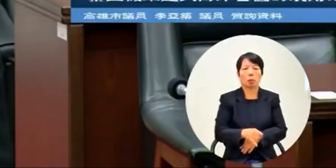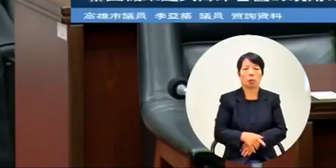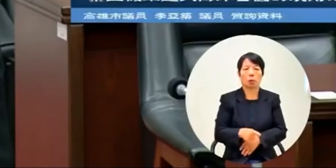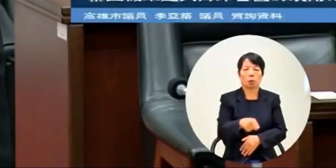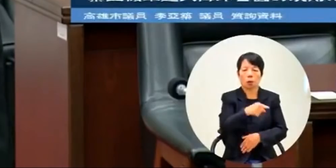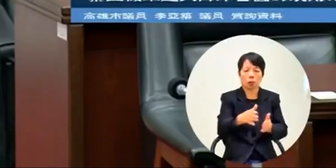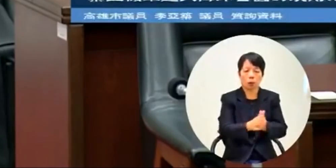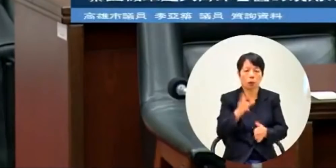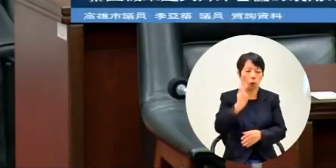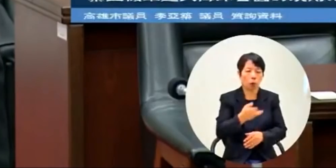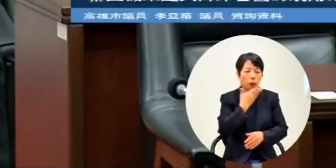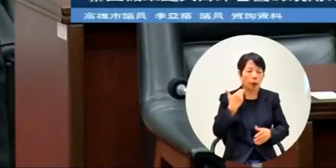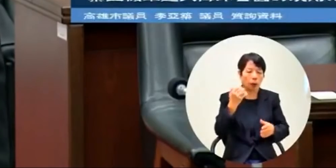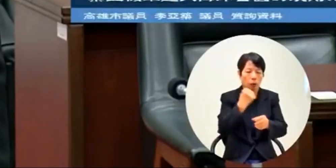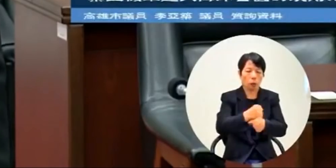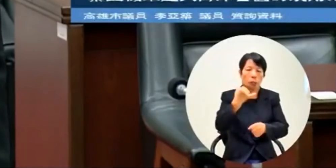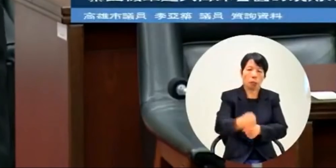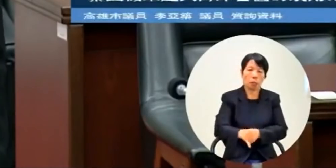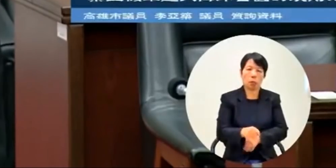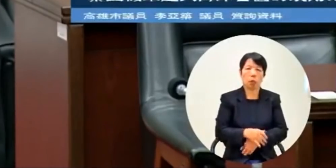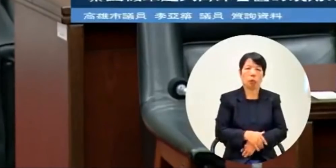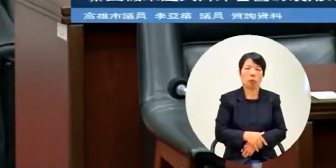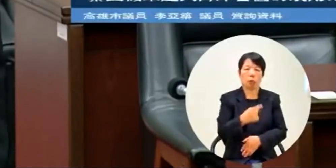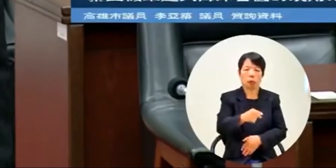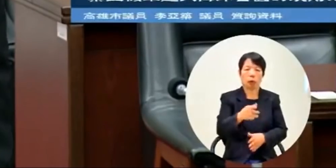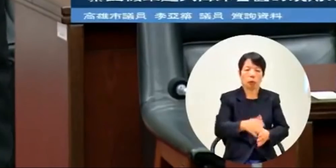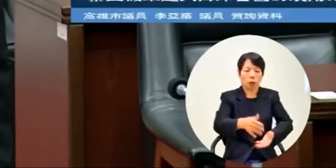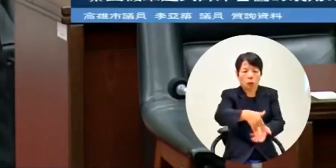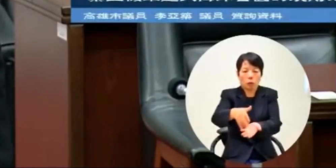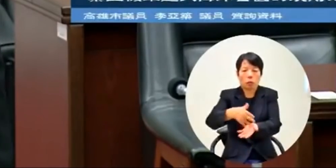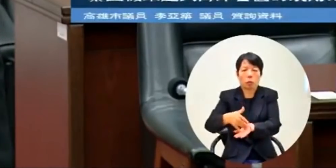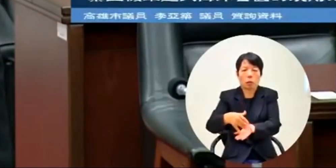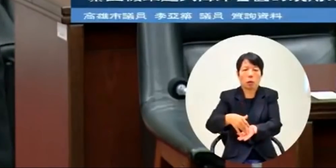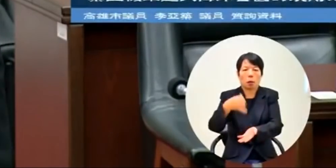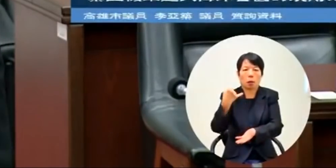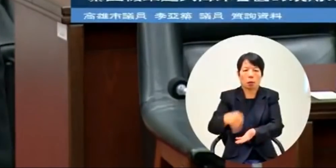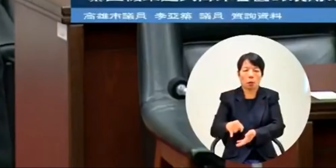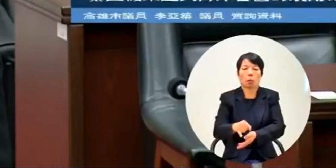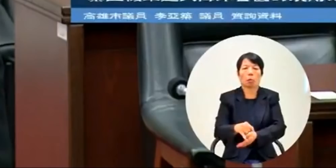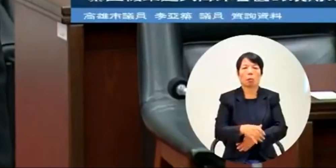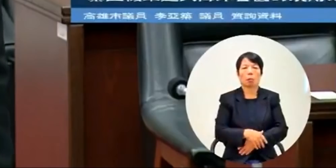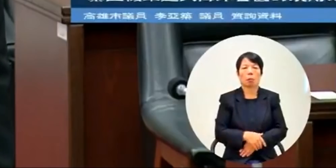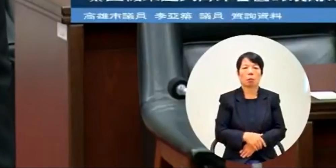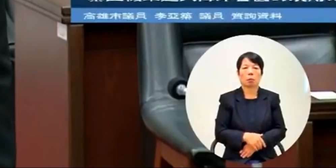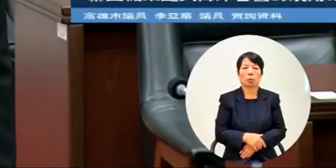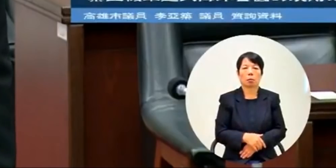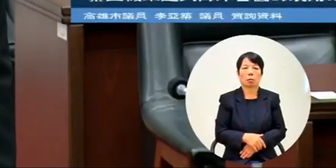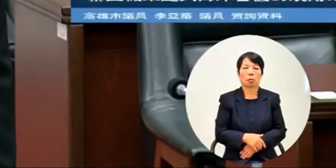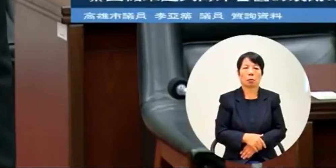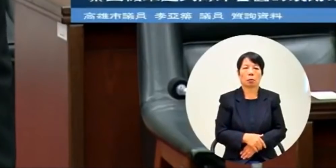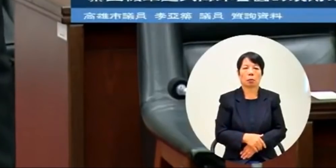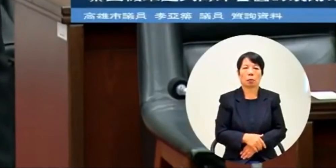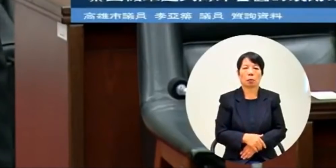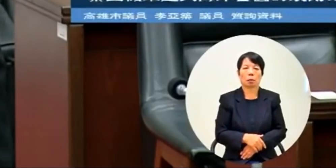做水利设施，做不好就算了，连扫地垃圾都没有办法管理。还